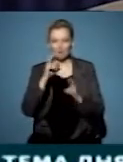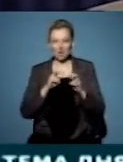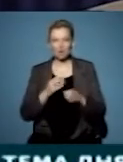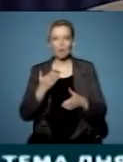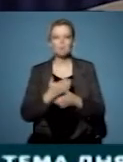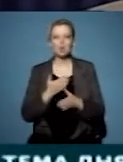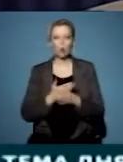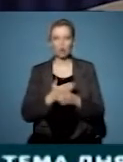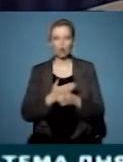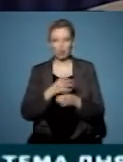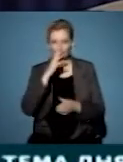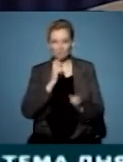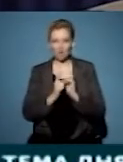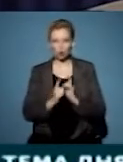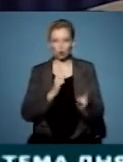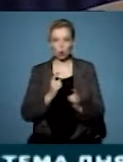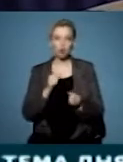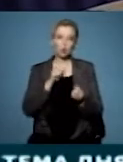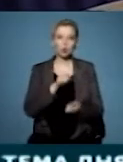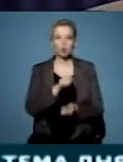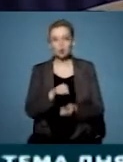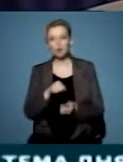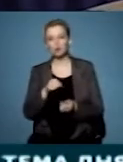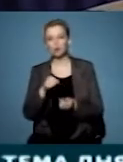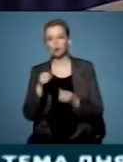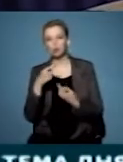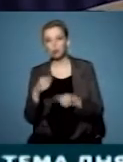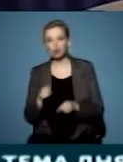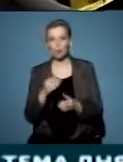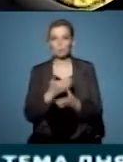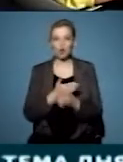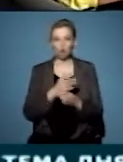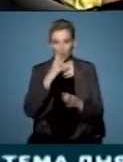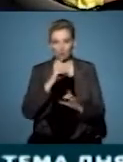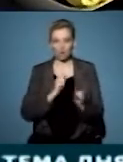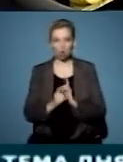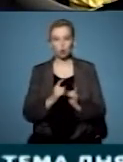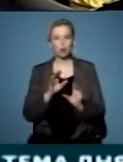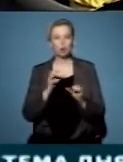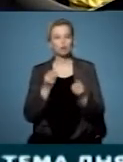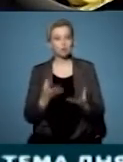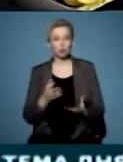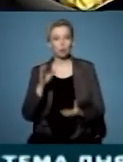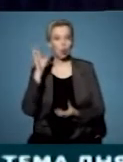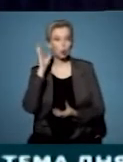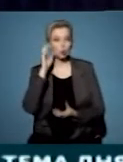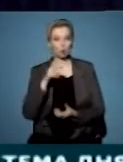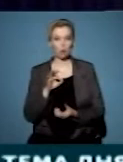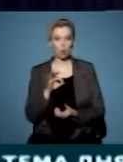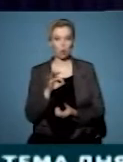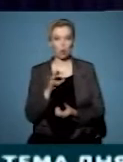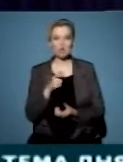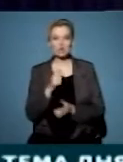пільгові маршрути. Тобто доцільність того чи іншого пільгового маршруту. Чому? Просто послухайте,